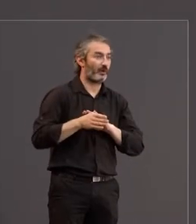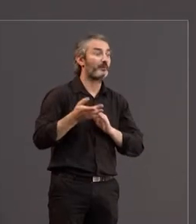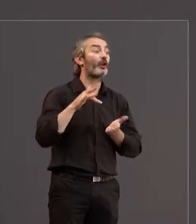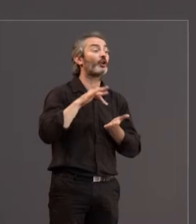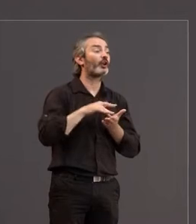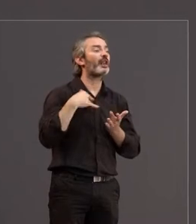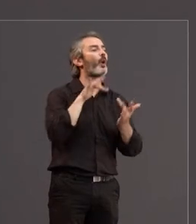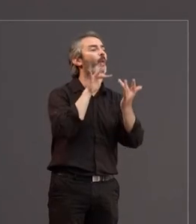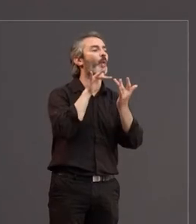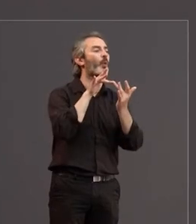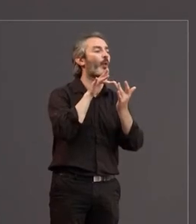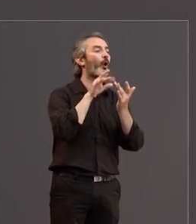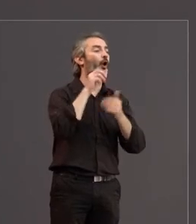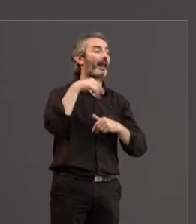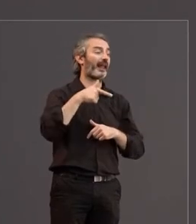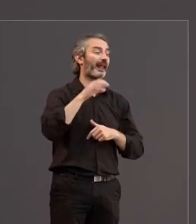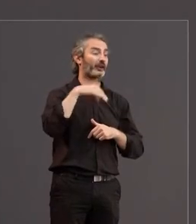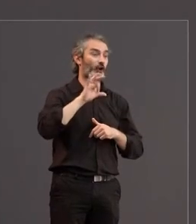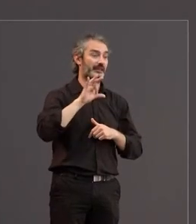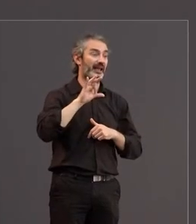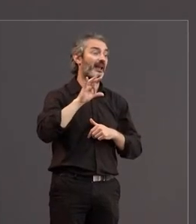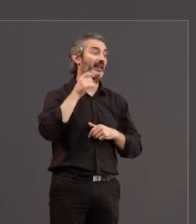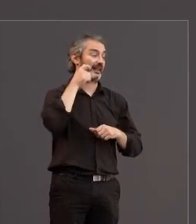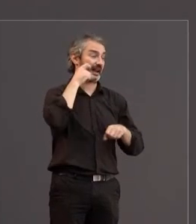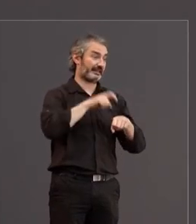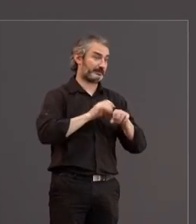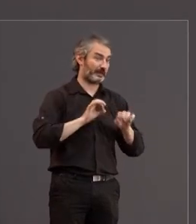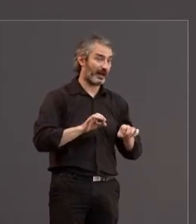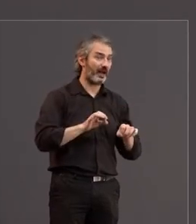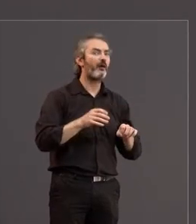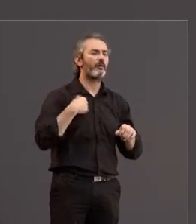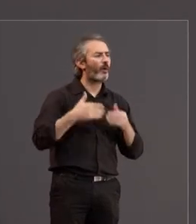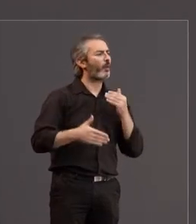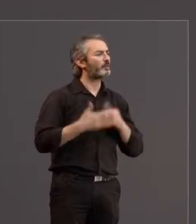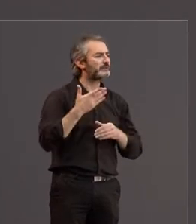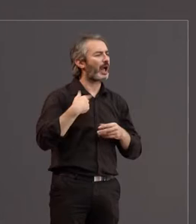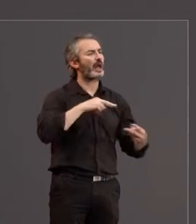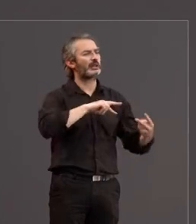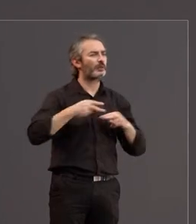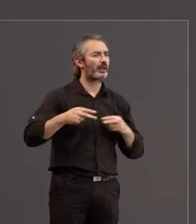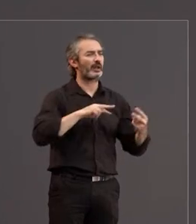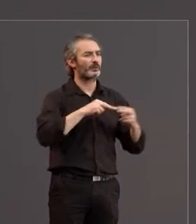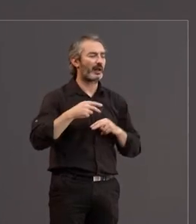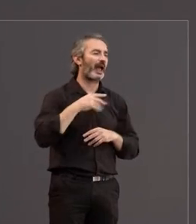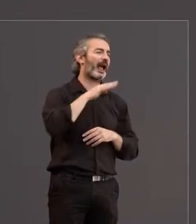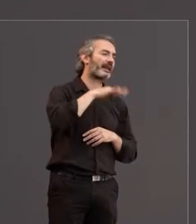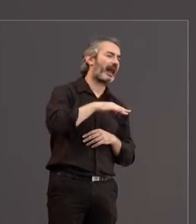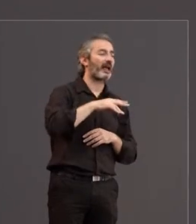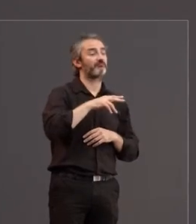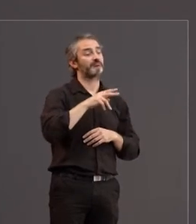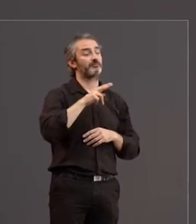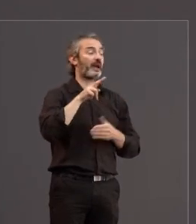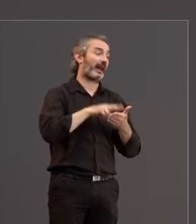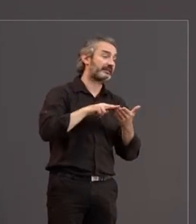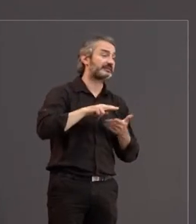em vaig posar en contacte amb l'ONG SOS Racisme, i vaig començar a traduir documentació de l'anglès al català al castellà i també